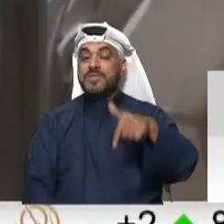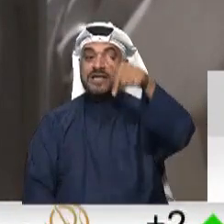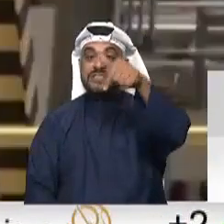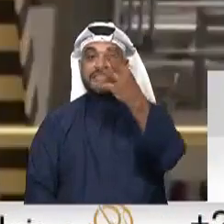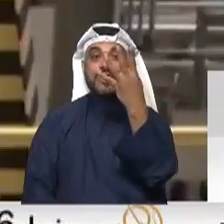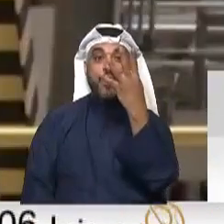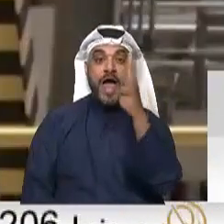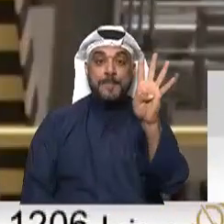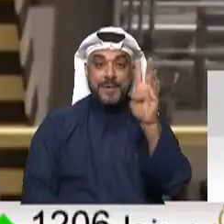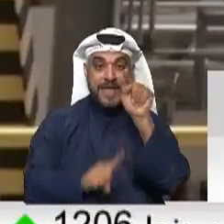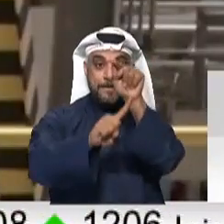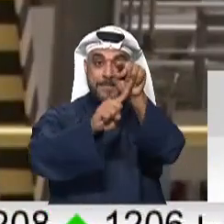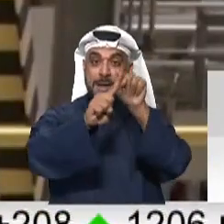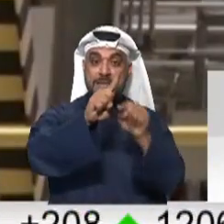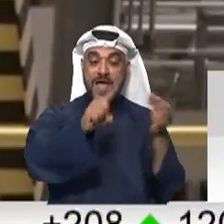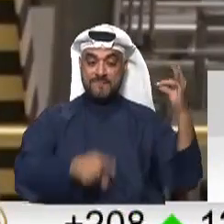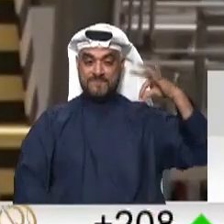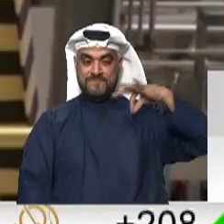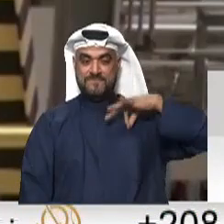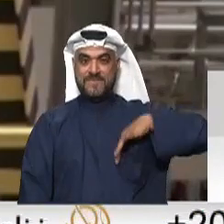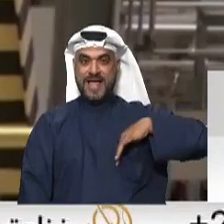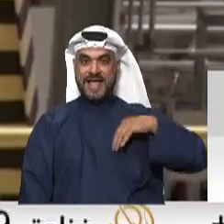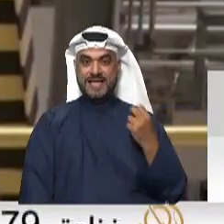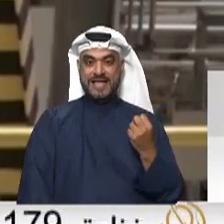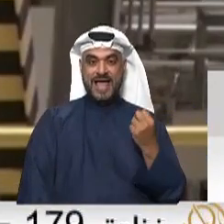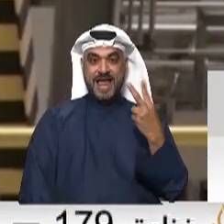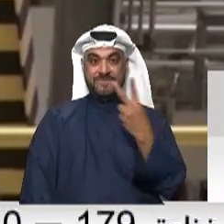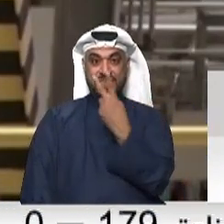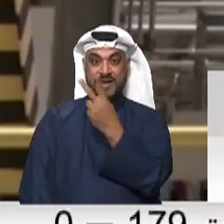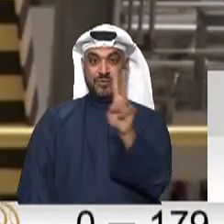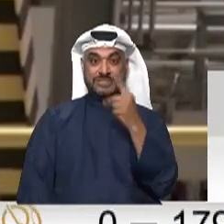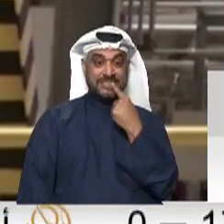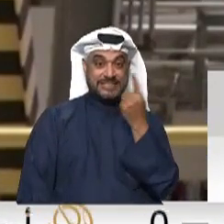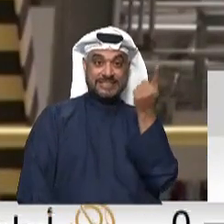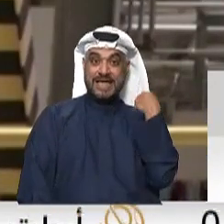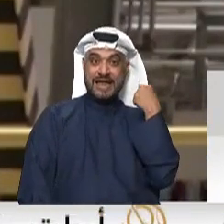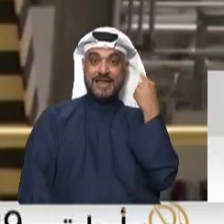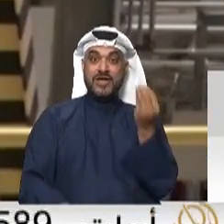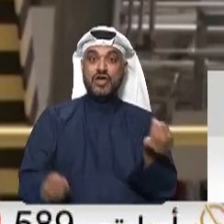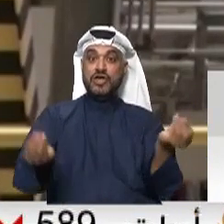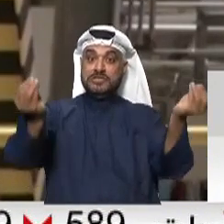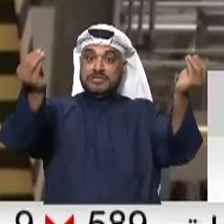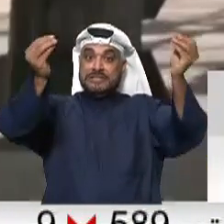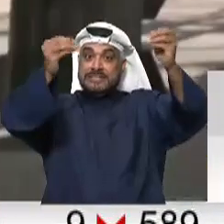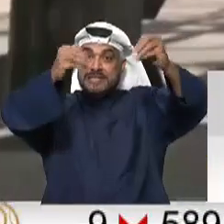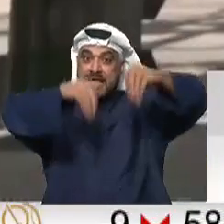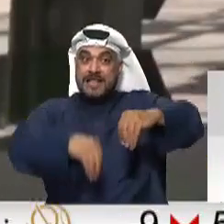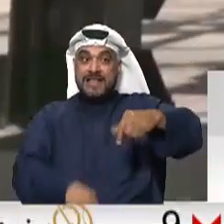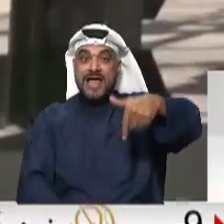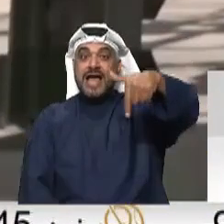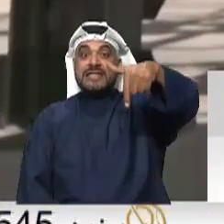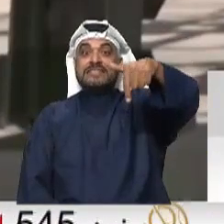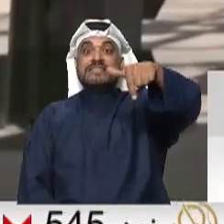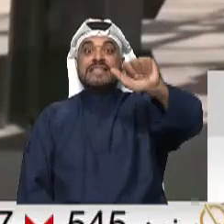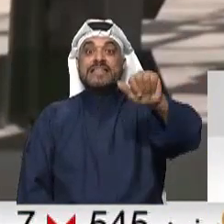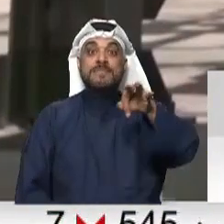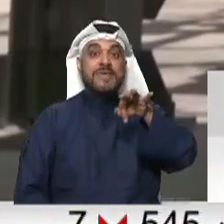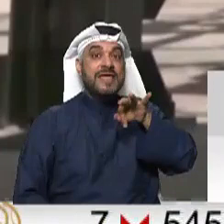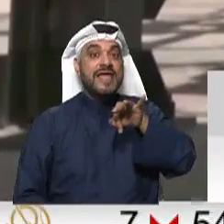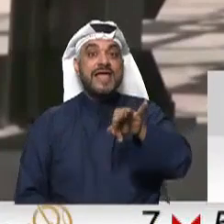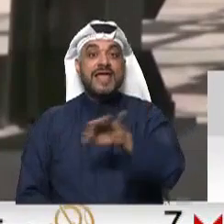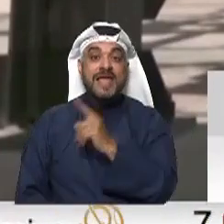46% خلال عام 2022 الى 640 مليار ريال